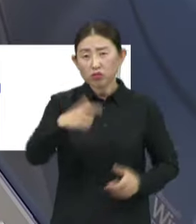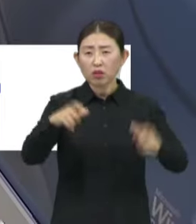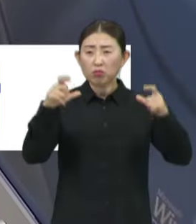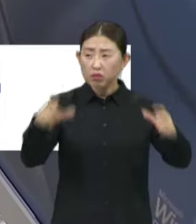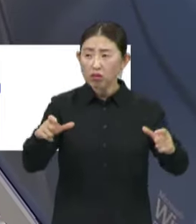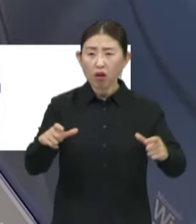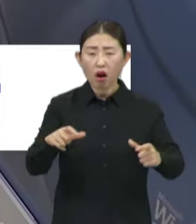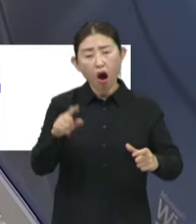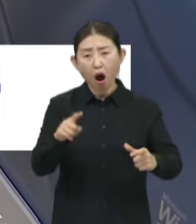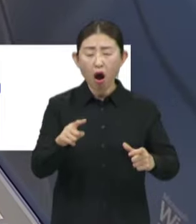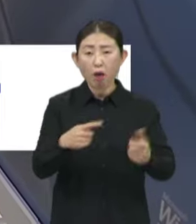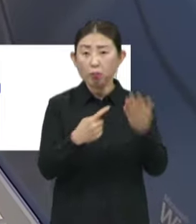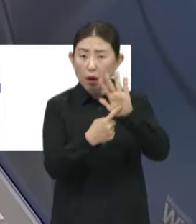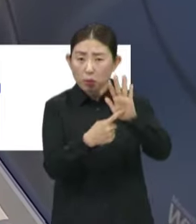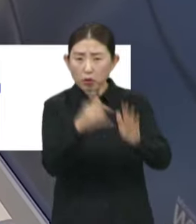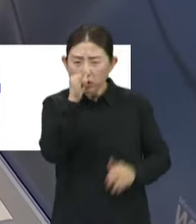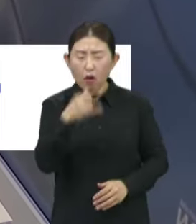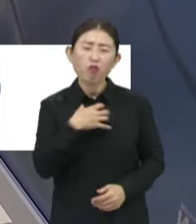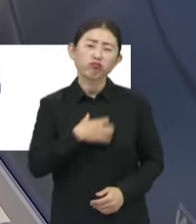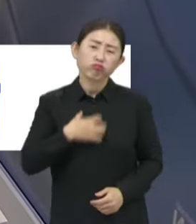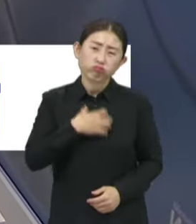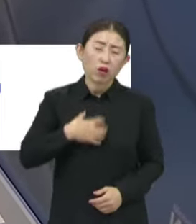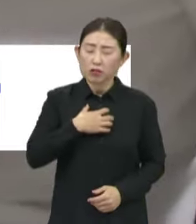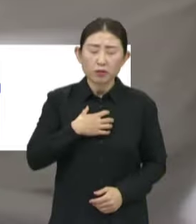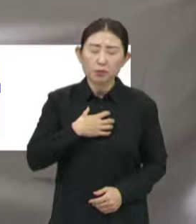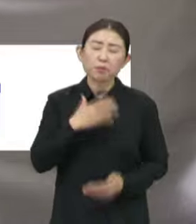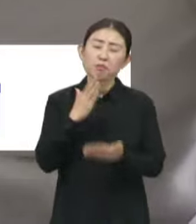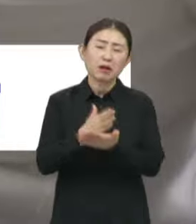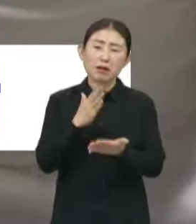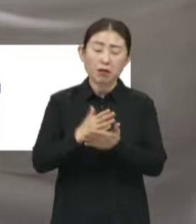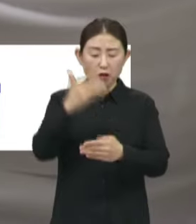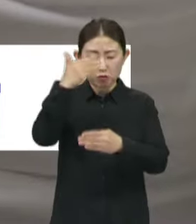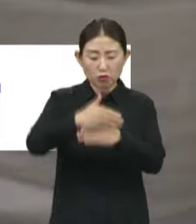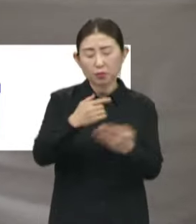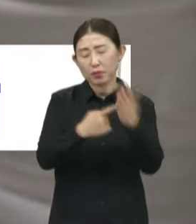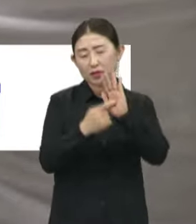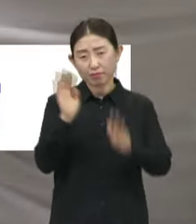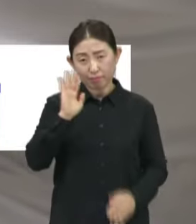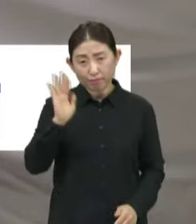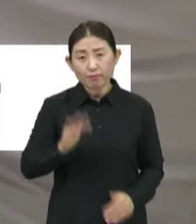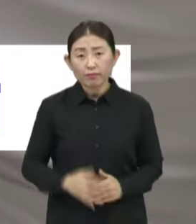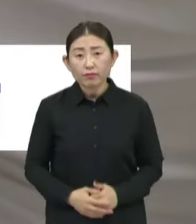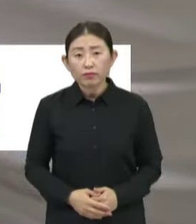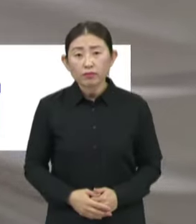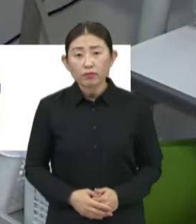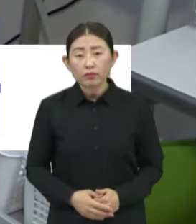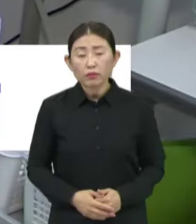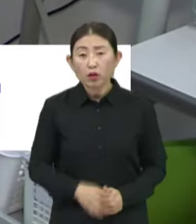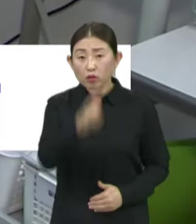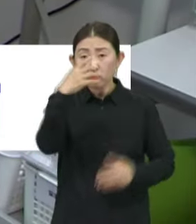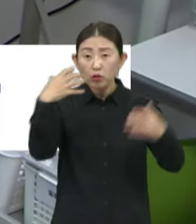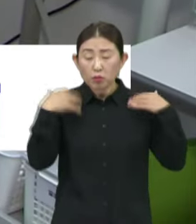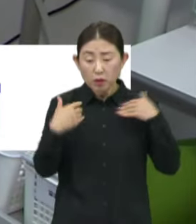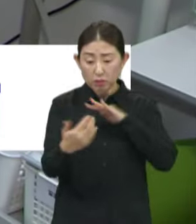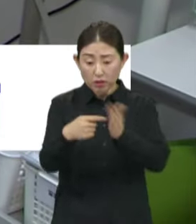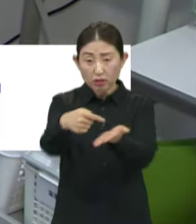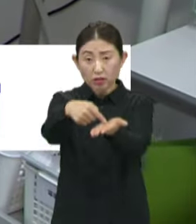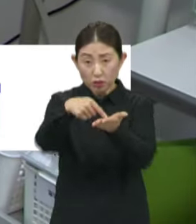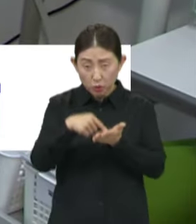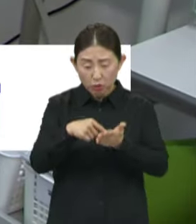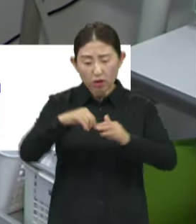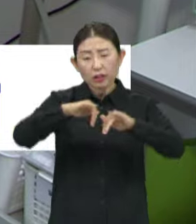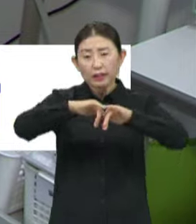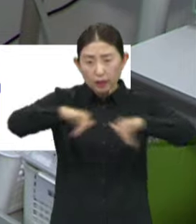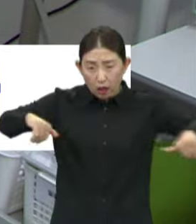과도한 불안감 조성 등을 우려해 휴진을 신고한 병의원을 밝히지 않았습니다. 정부는 사전 휴진 신고율과